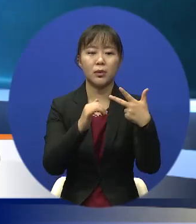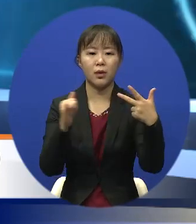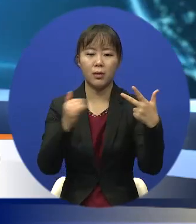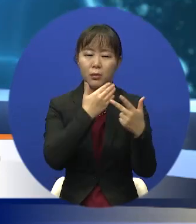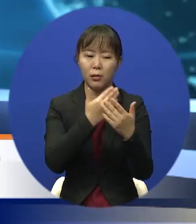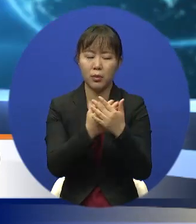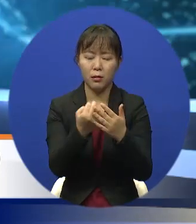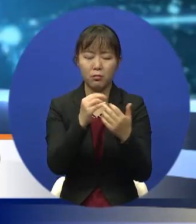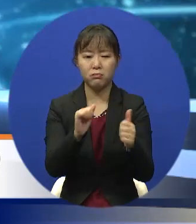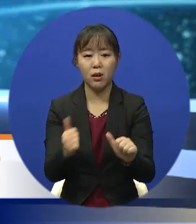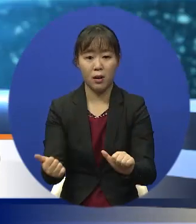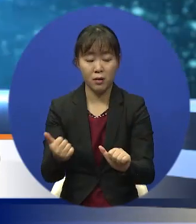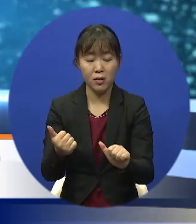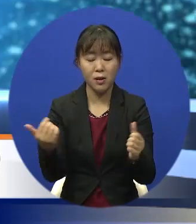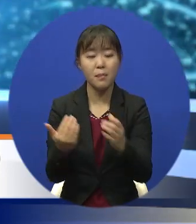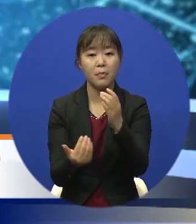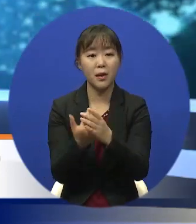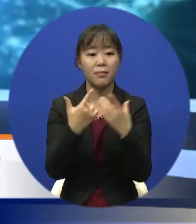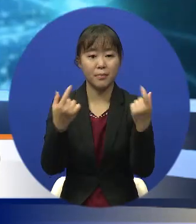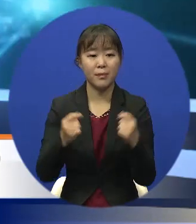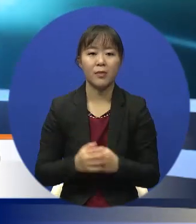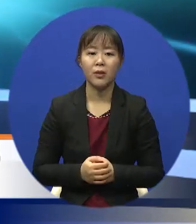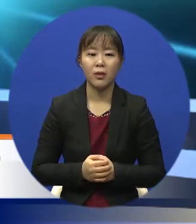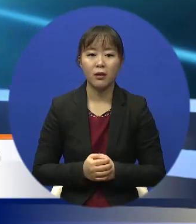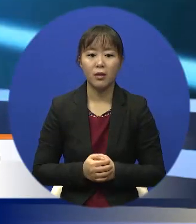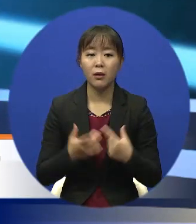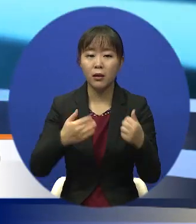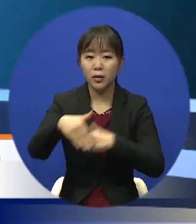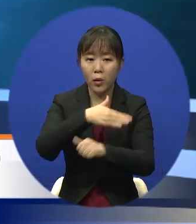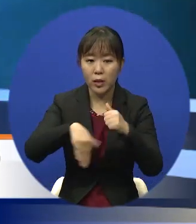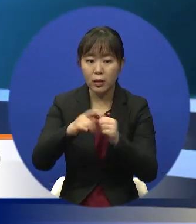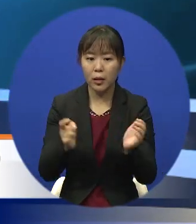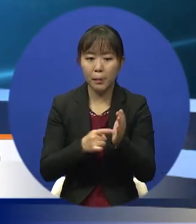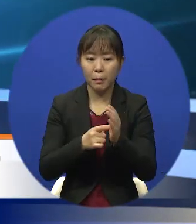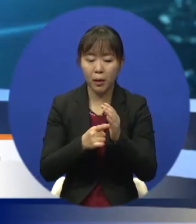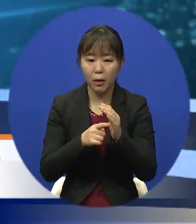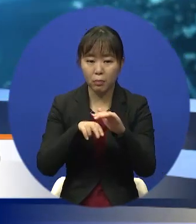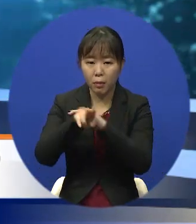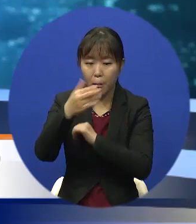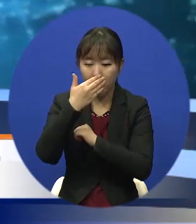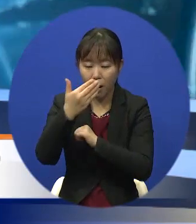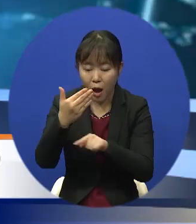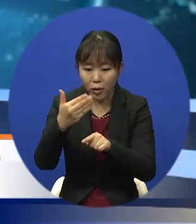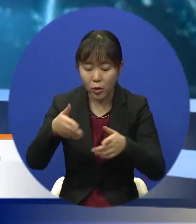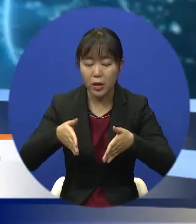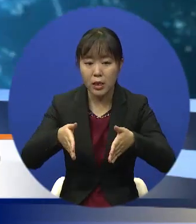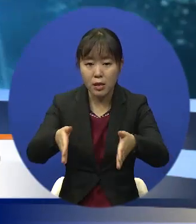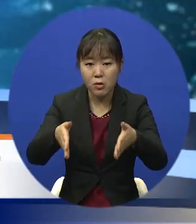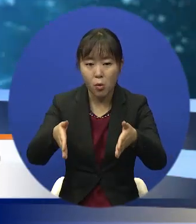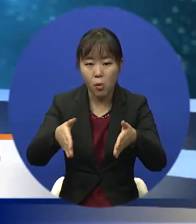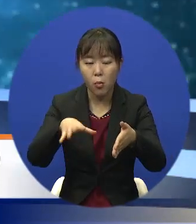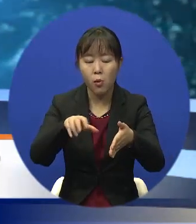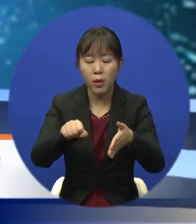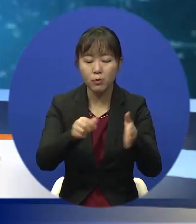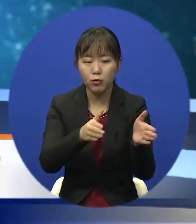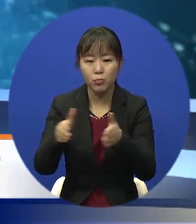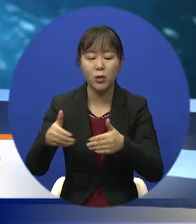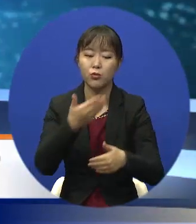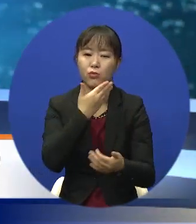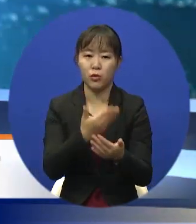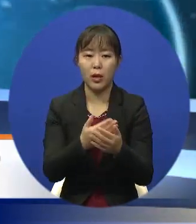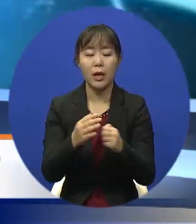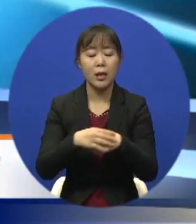소중한 목숨을 앗아간 사건이 있었습니다. 이러한 상황에서는 급히 피난할 수 있는 통로 확보가 중요한데요.